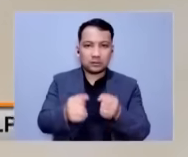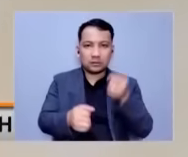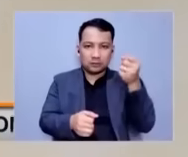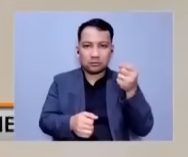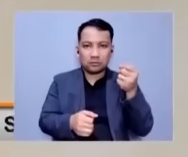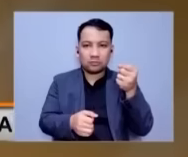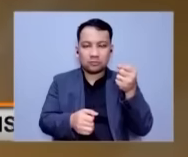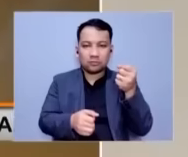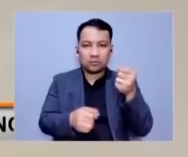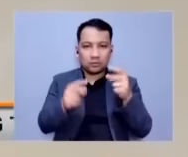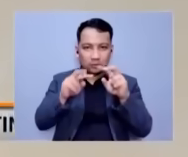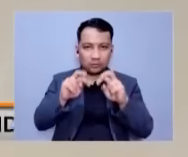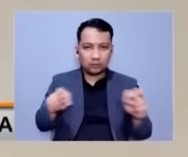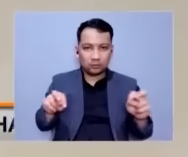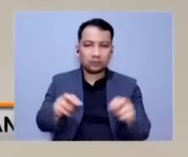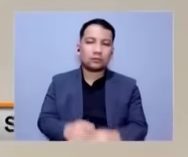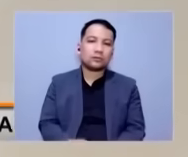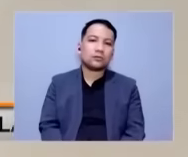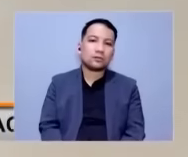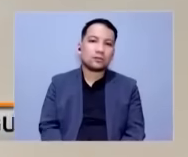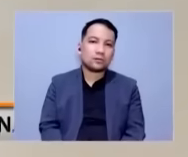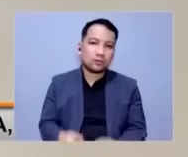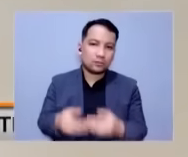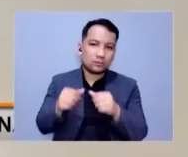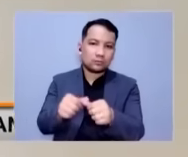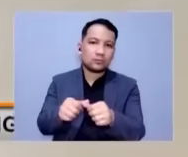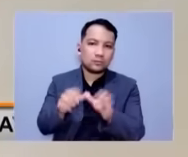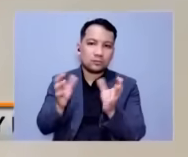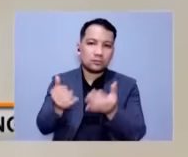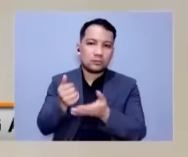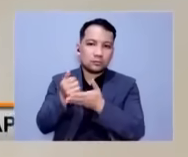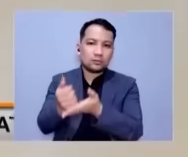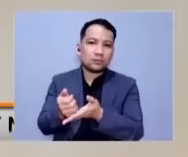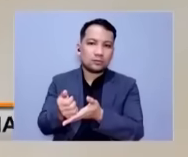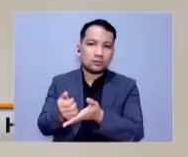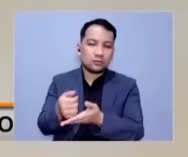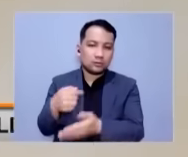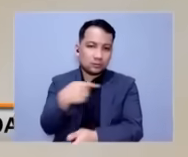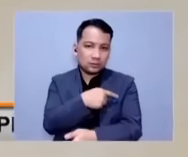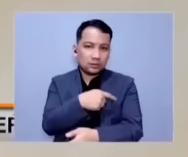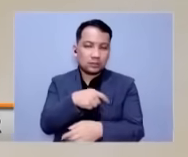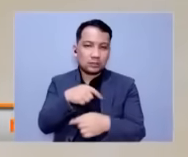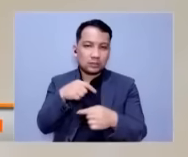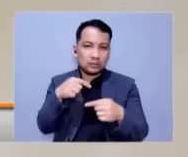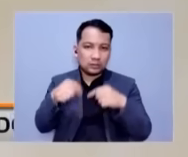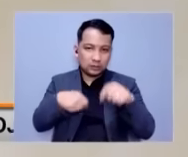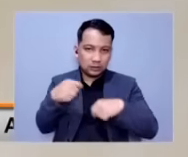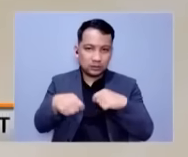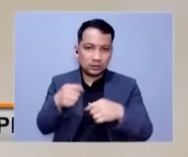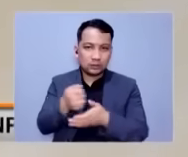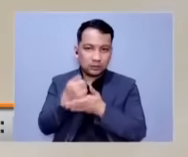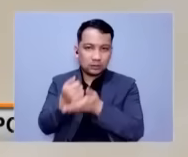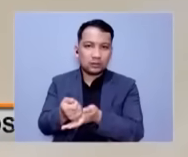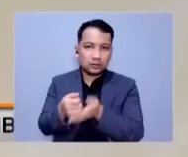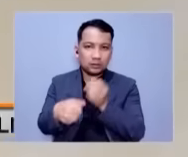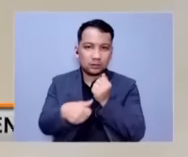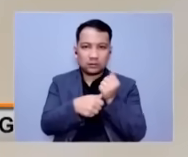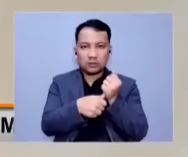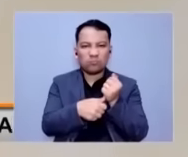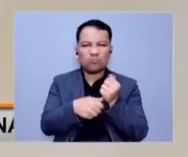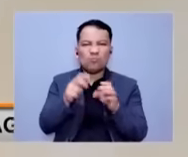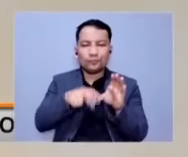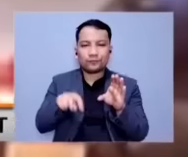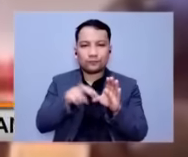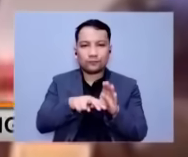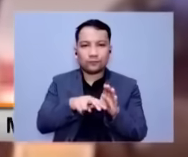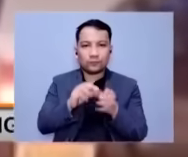ang insidente. Tutulong din daw ang kumpanya sa pagpapagamot sa sugatang siklista. Magbibigay din sila ng assistance sa pasahero na partner pala